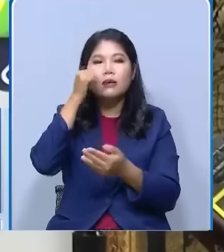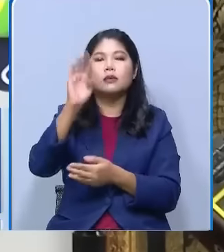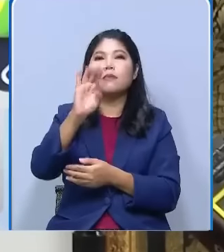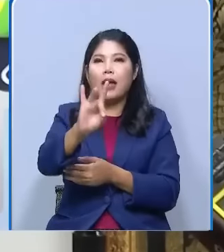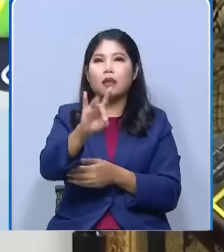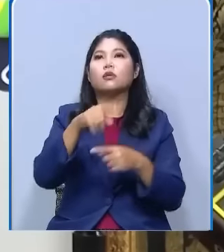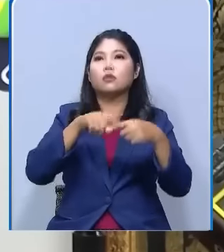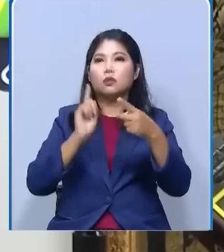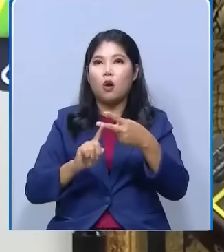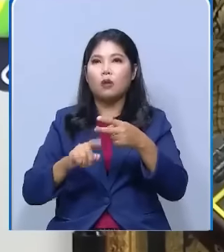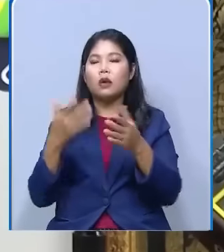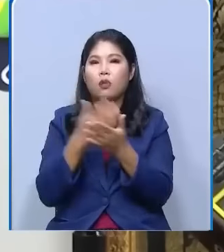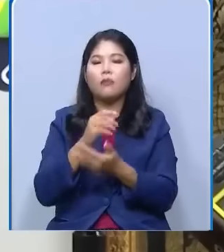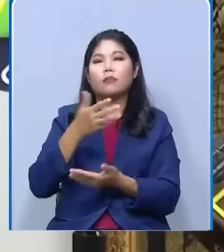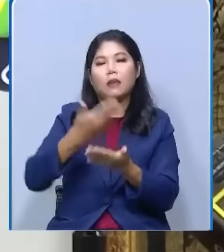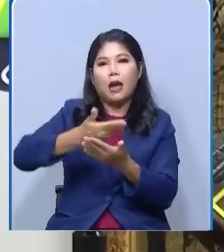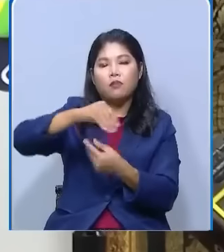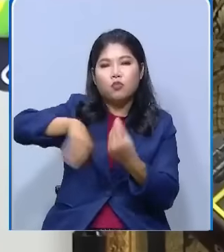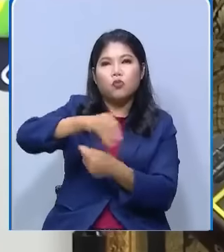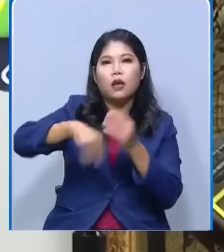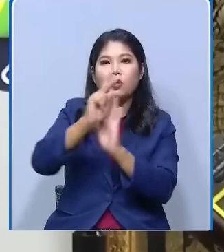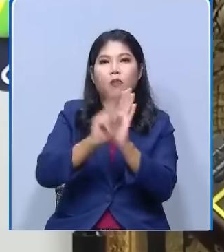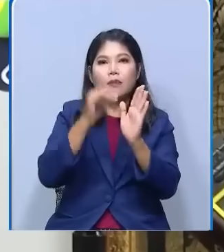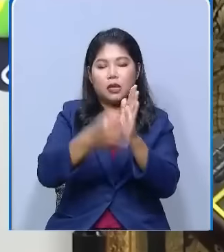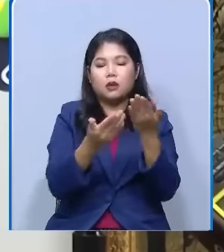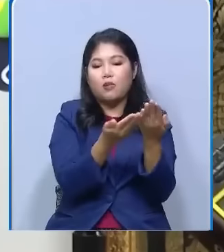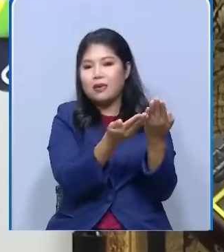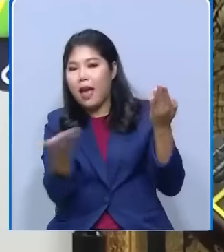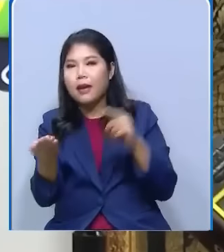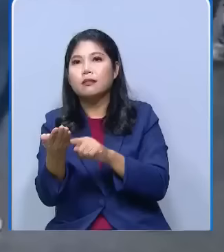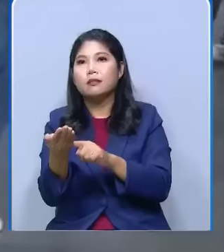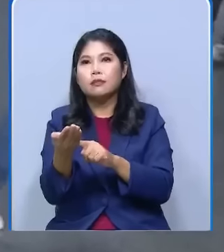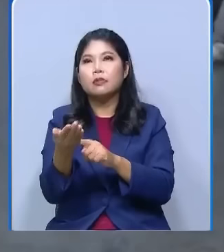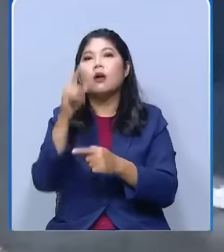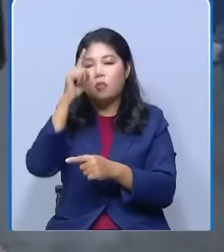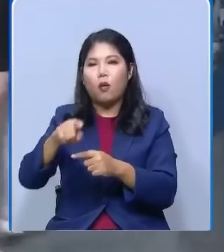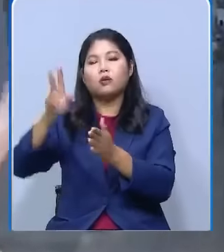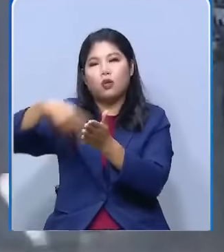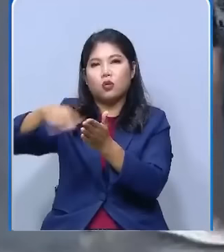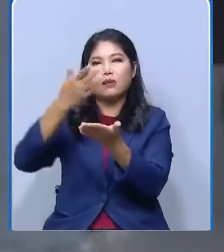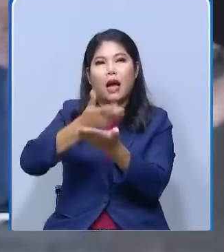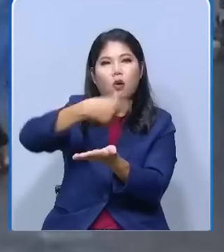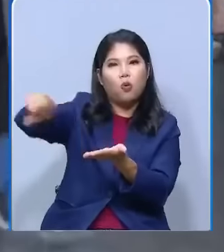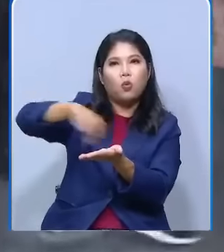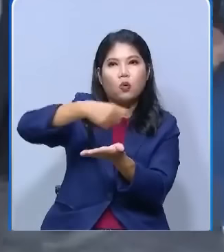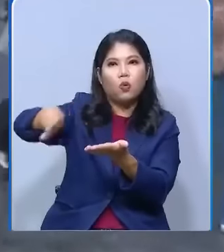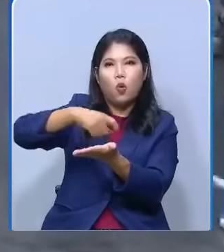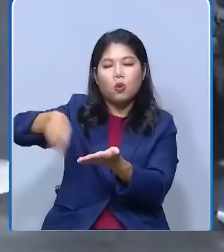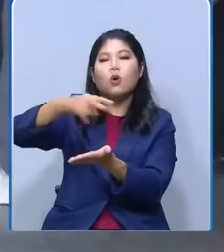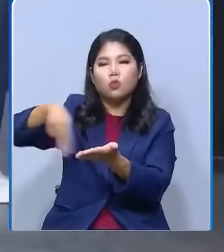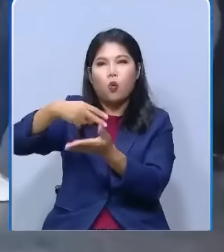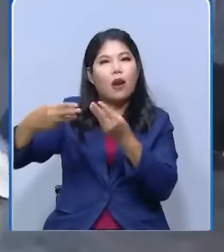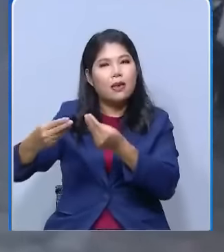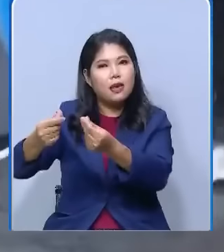เงินที่จะแจ้งเพิ่มเนี่ยครับก็อาจจะต้องแยกออกมาเป็นอีกคดีเพราะว่าต้องใช้เวลาในการตรวจสอบเส้นทางการเงินอย่างละเอียดนะครับ เอาอย่าง